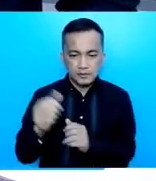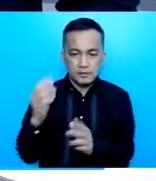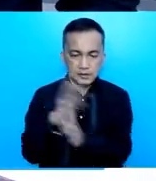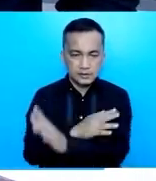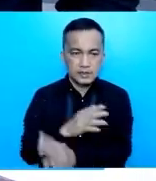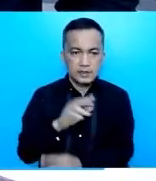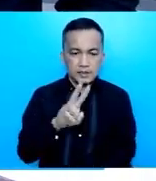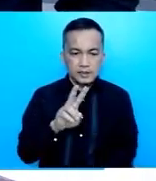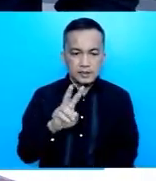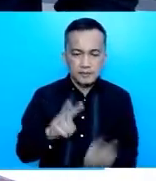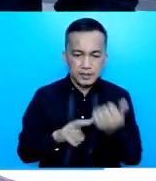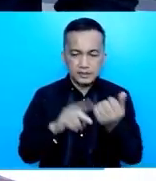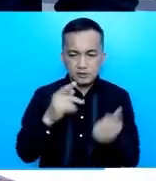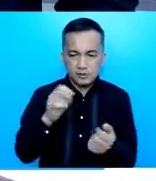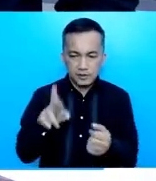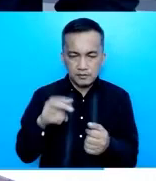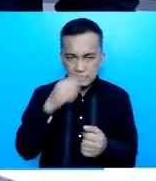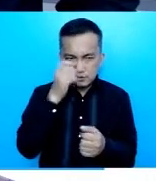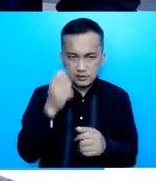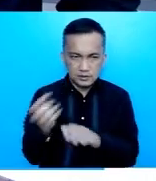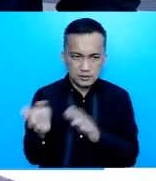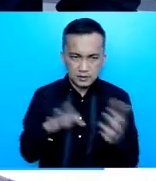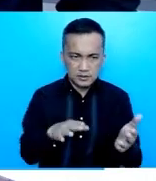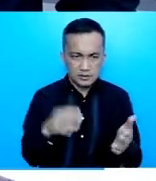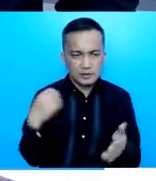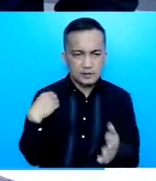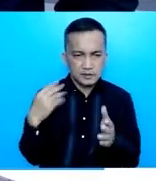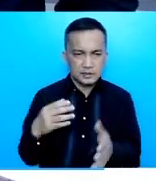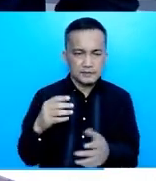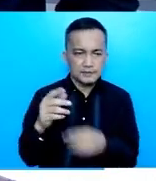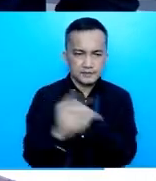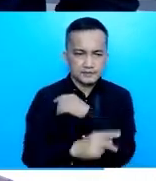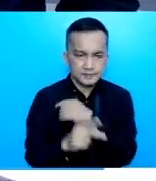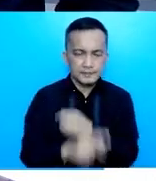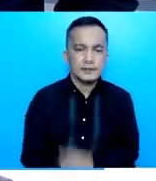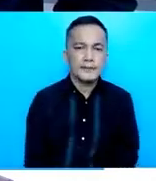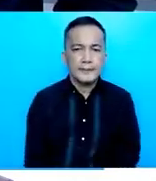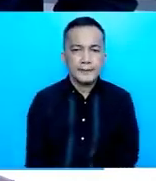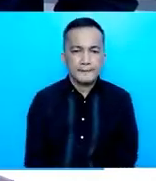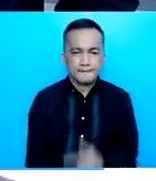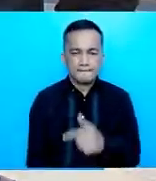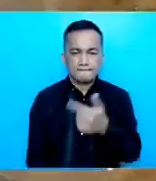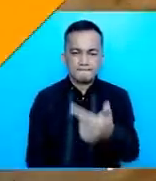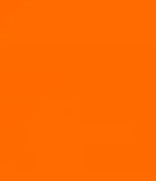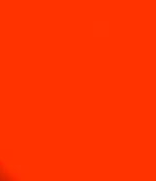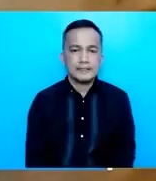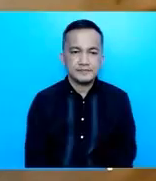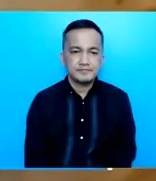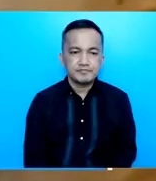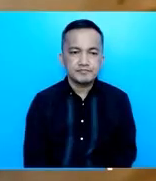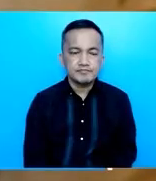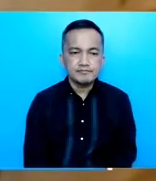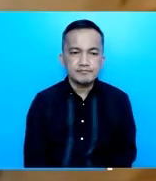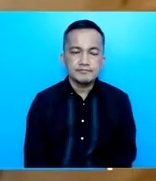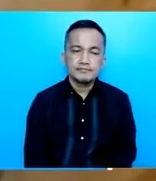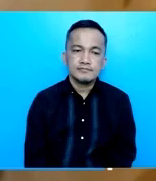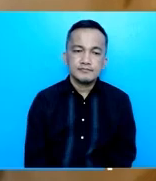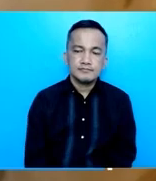governor dahil sa mga yumaong opisyal ng probinsya. Nasa frontline ng balitang yan si Elaine Pulhensyo.